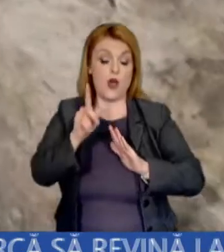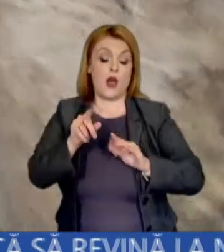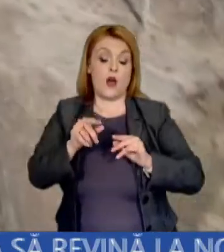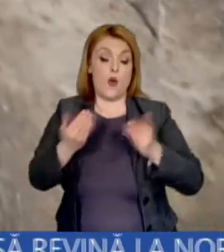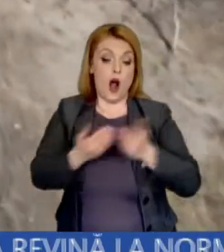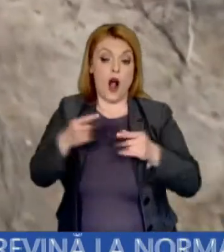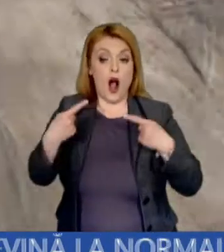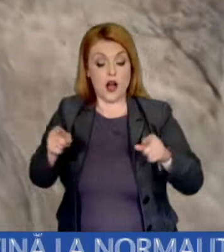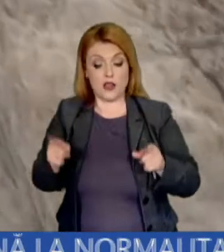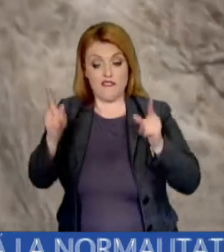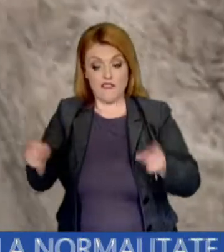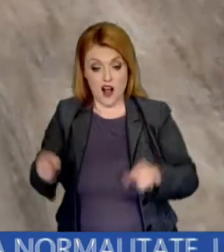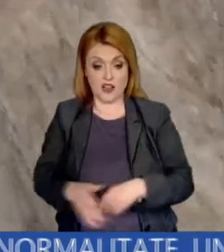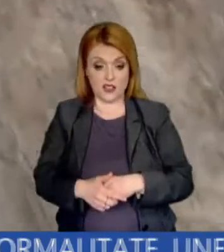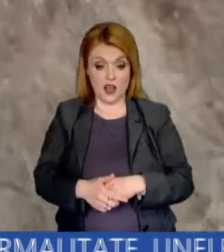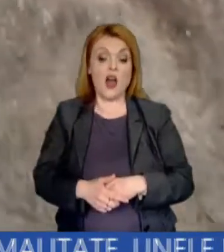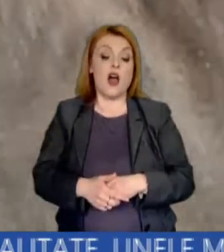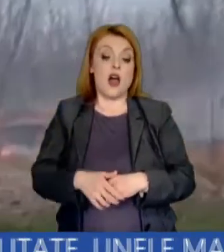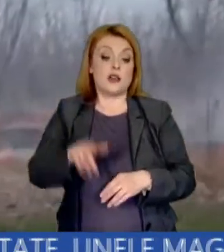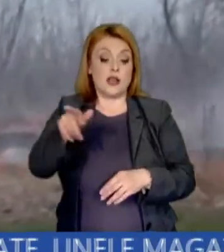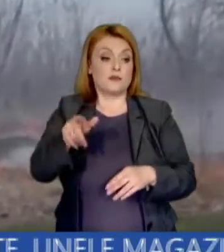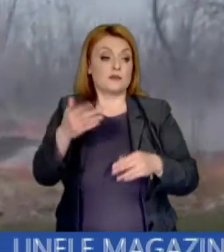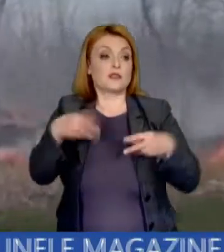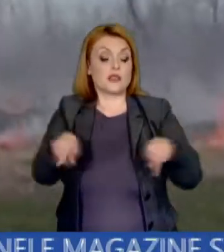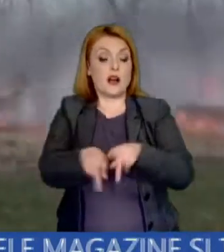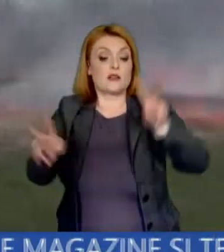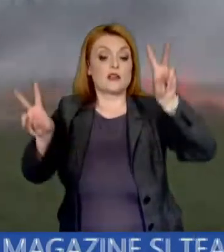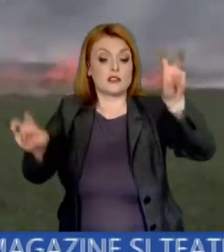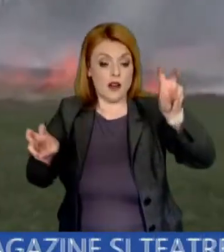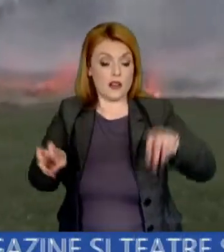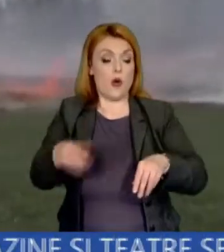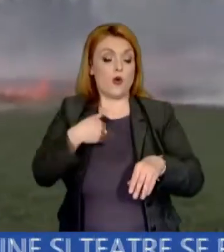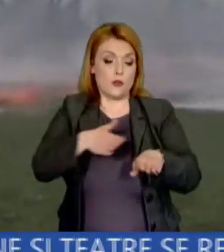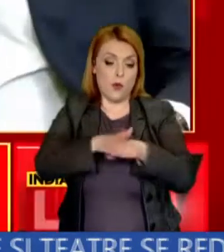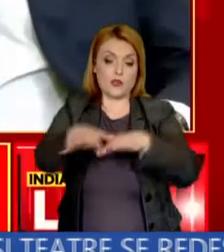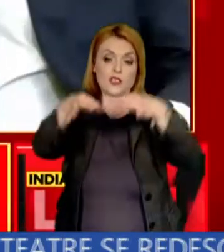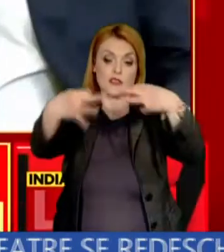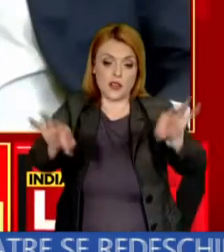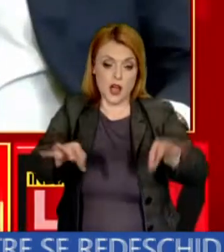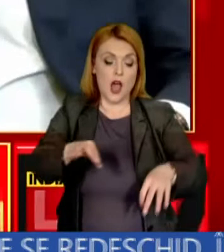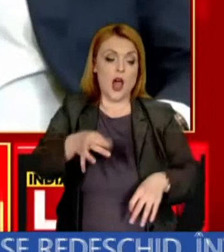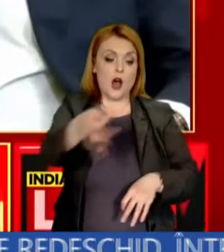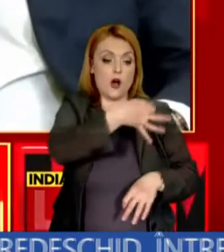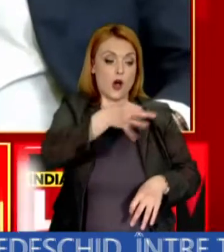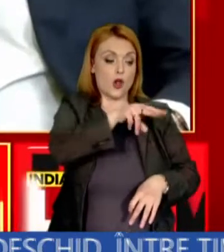Lavrov, etapa constă în, cităm, eliberarea completă a regiunilor Donetsk și Lugansk.